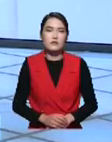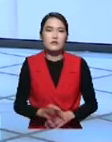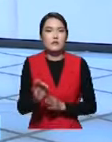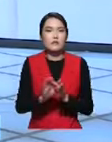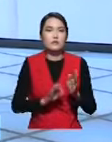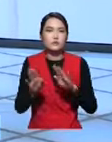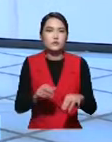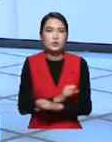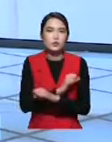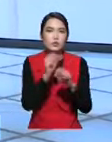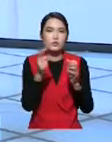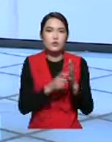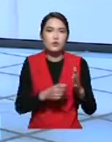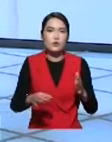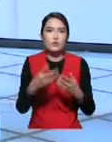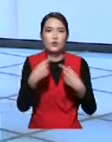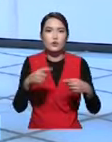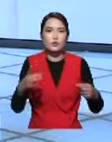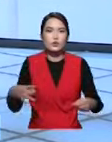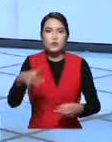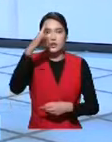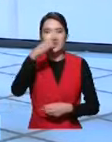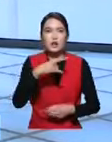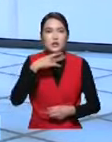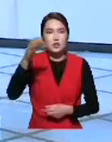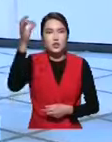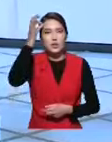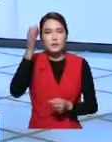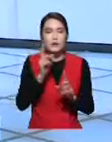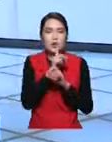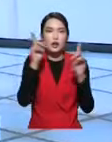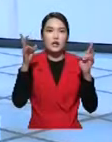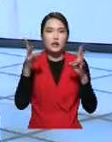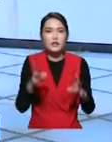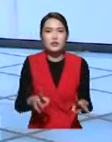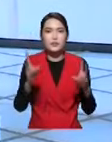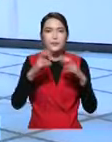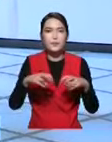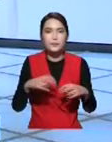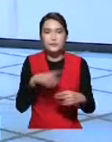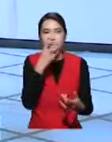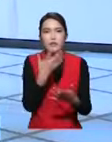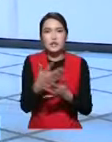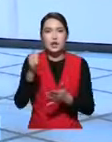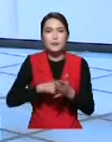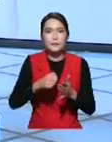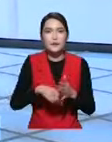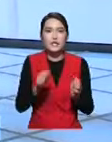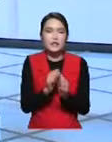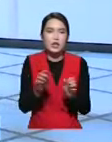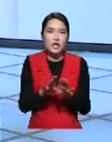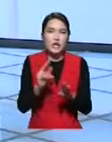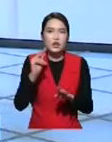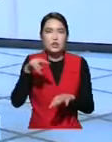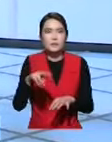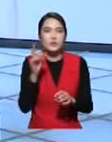Сразу после взрыва в Карагандинской области и в других регионах Казахстана вспомнили об аналогичных трагедиях. Расследования по ним показывают, что причиной таких ЧП,